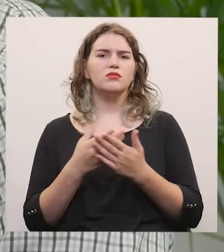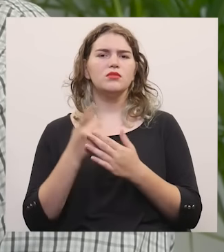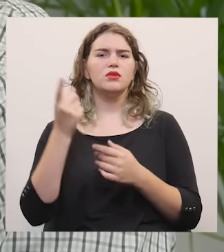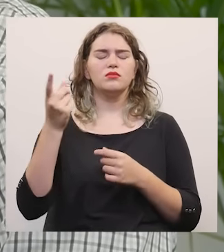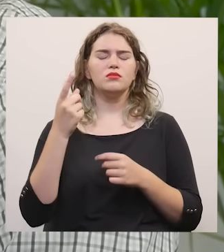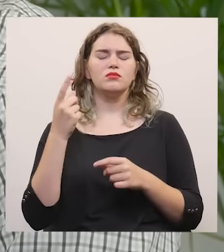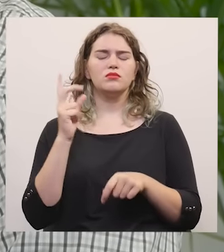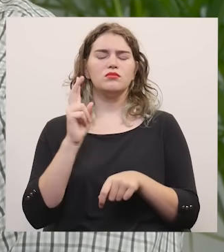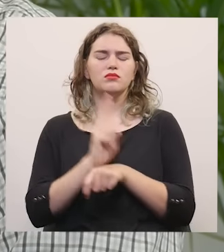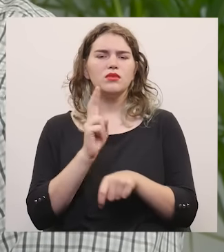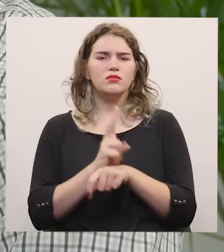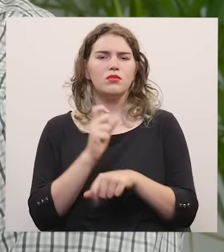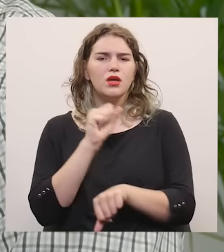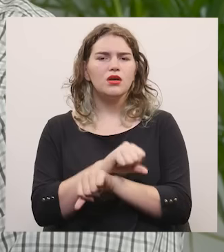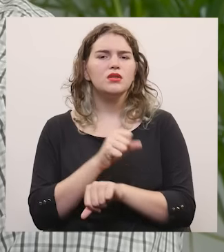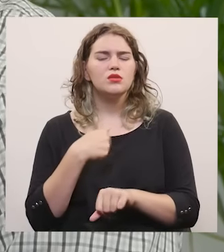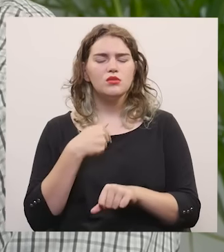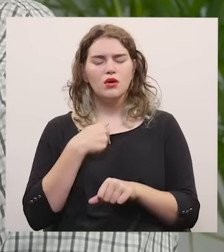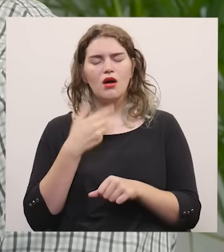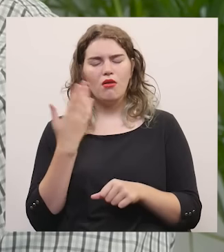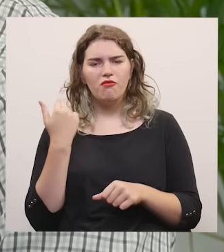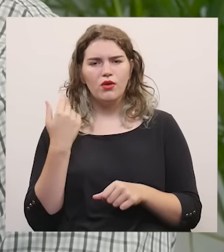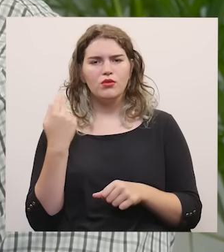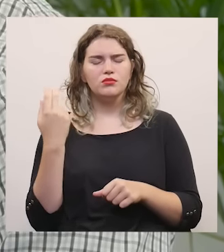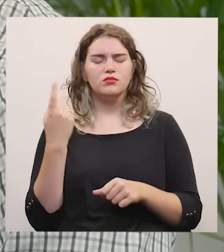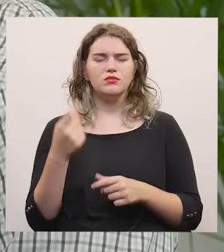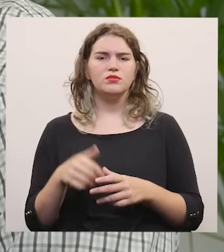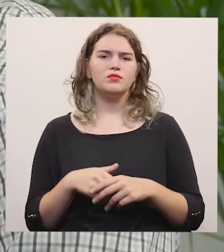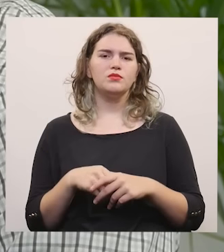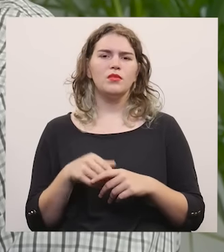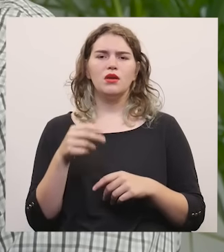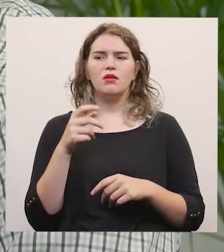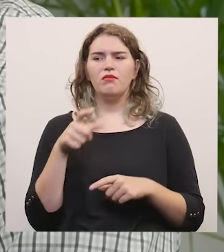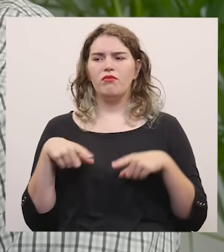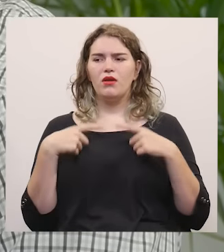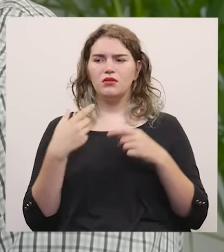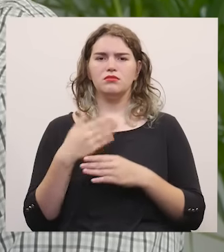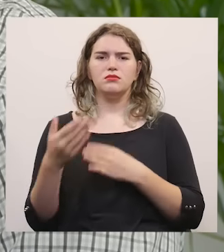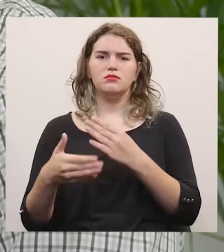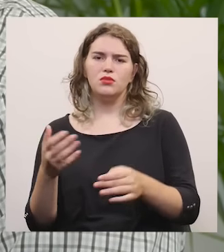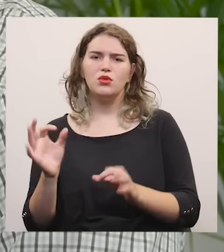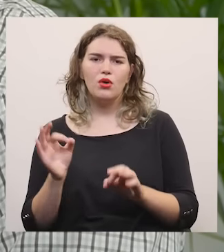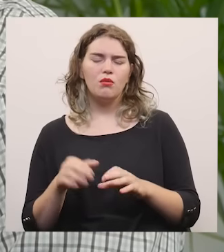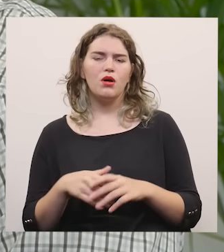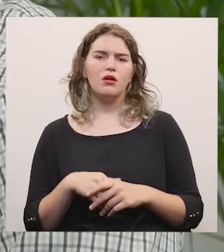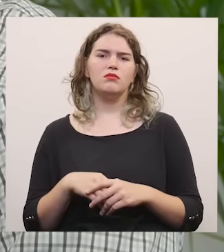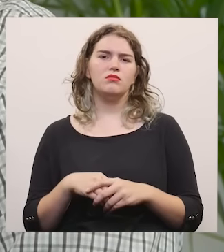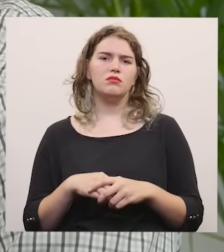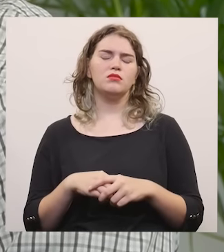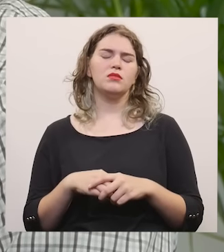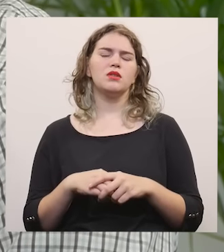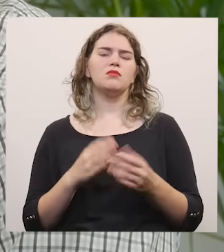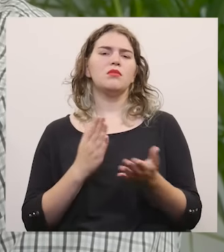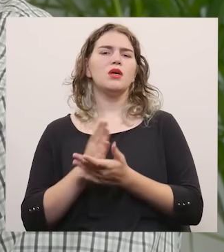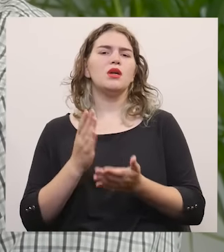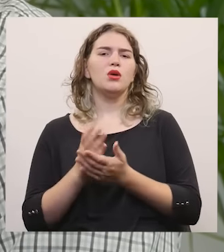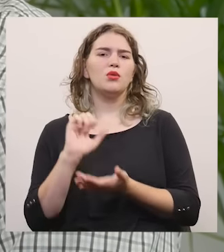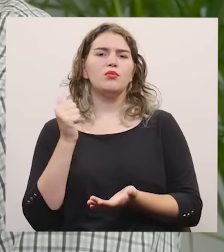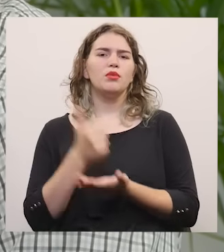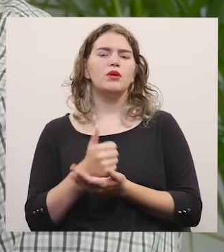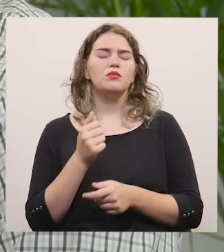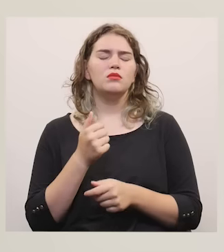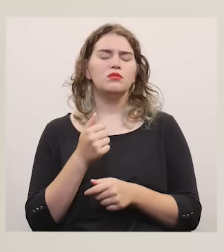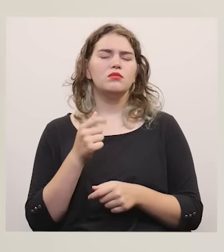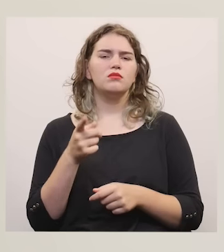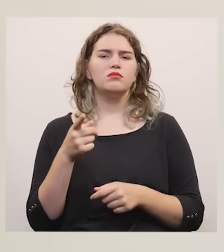la Penitenciarul de Maximă Siguranță. Viața îmi decurgea normal, eram, să zic așa, puneam întotdeauna pe primul